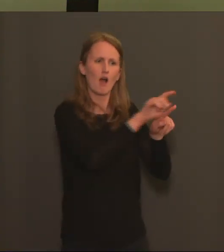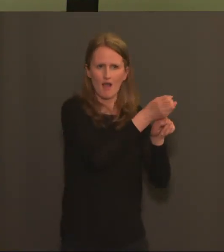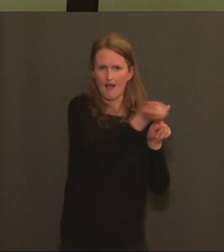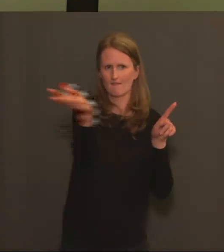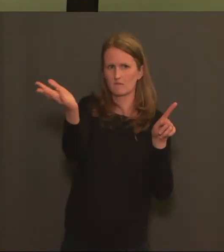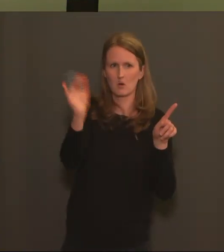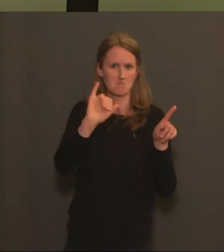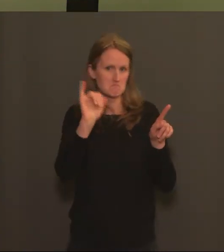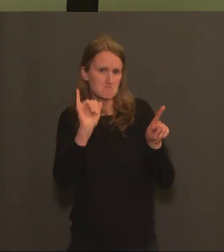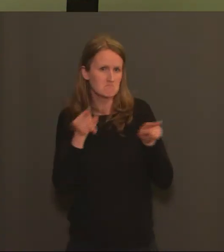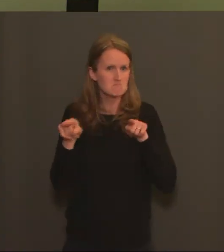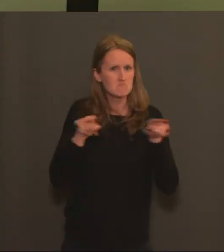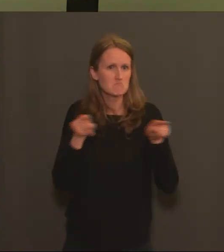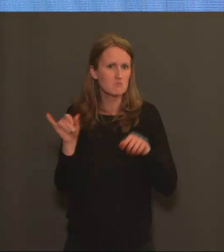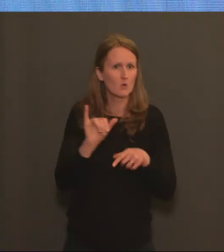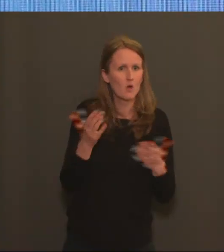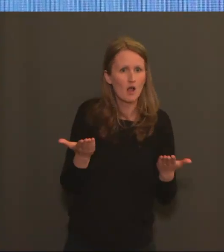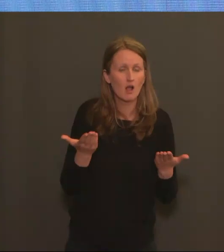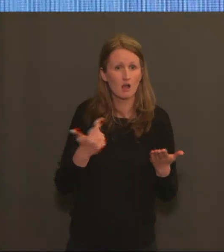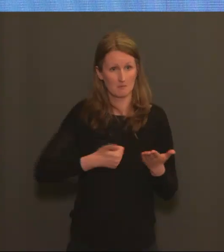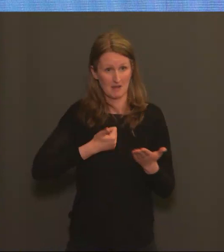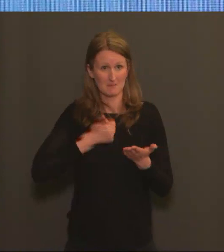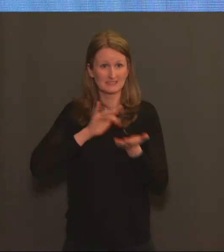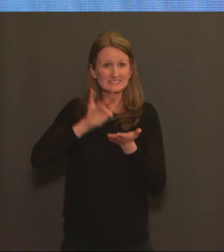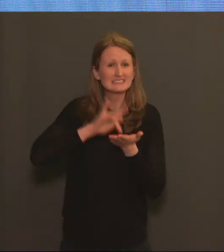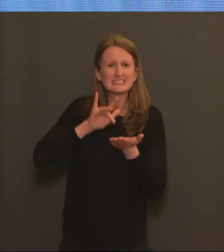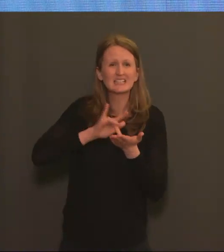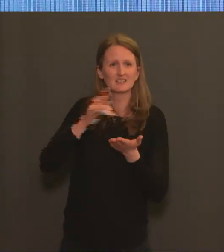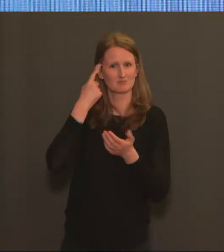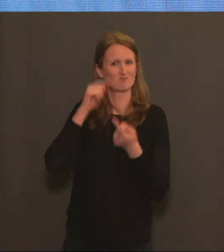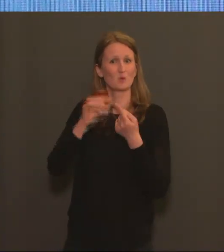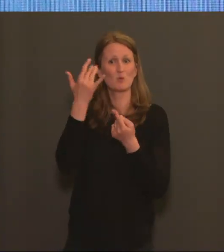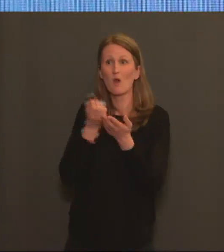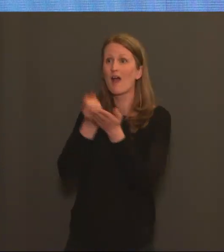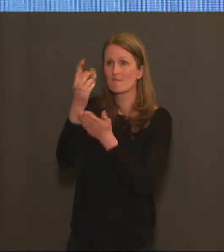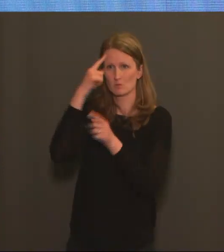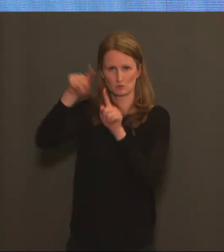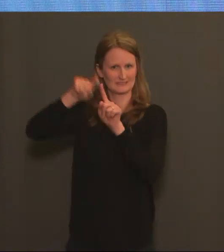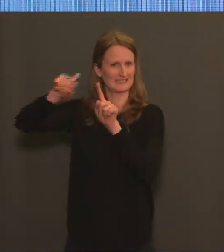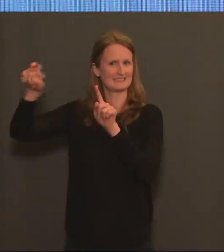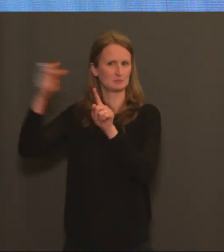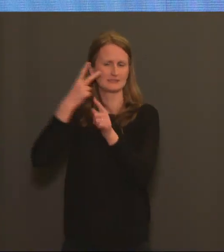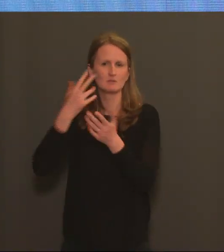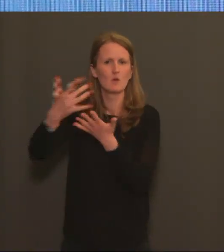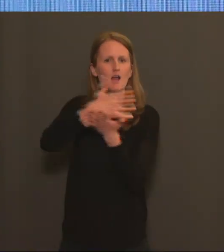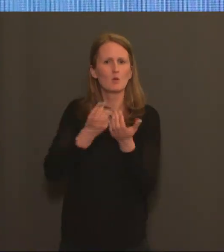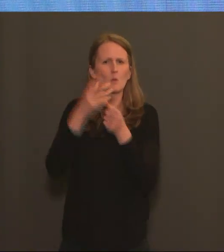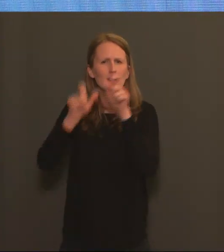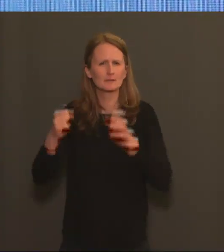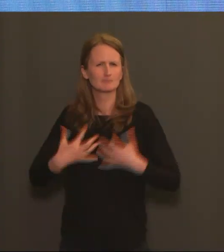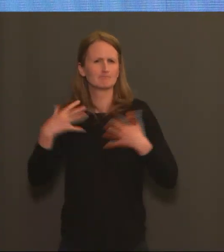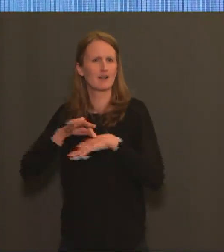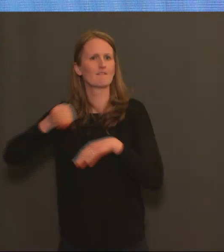le calcul des statistiques? Alors, pour notifier un effet indésirable, le plus simple est de se rendre sur le site